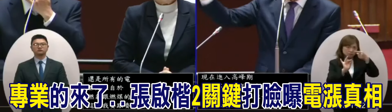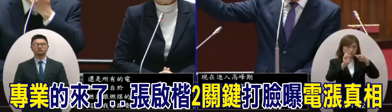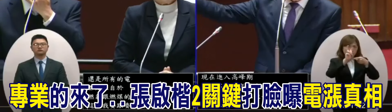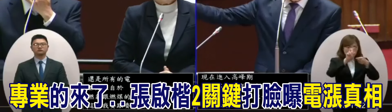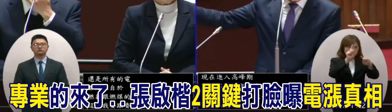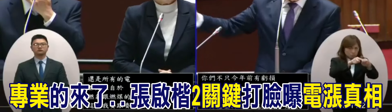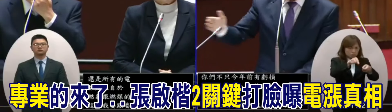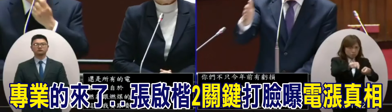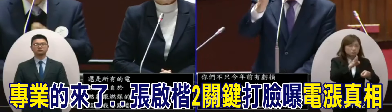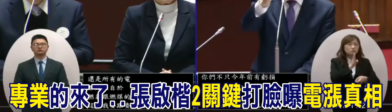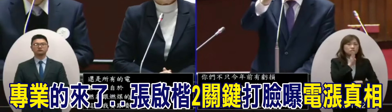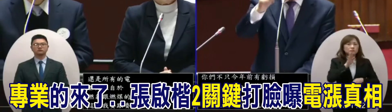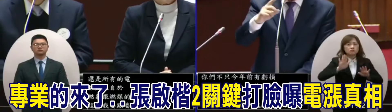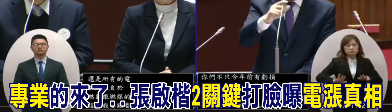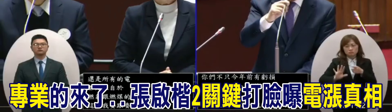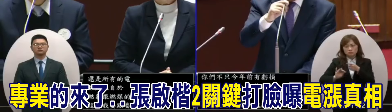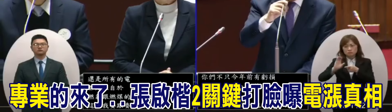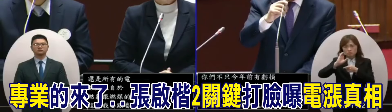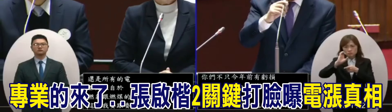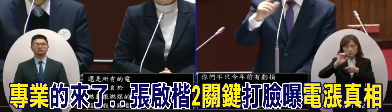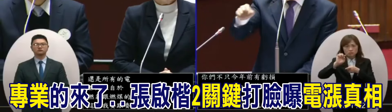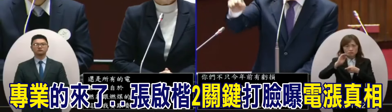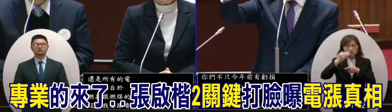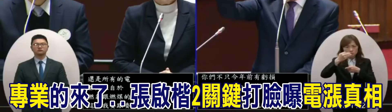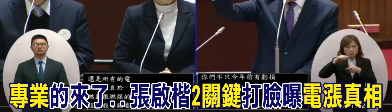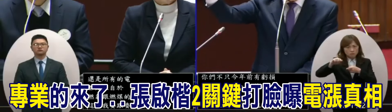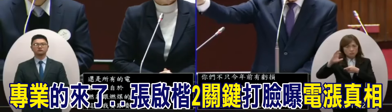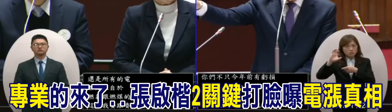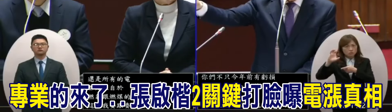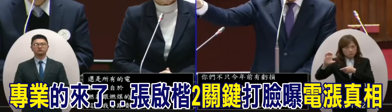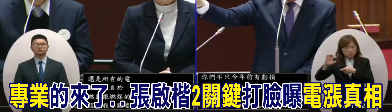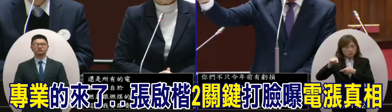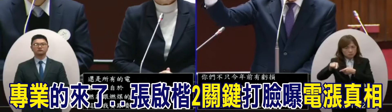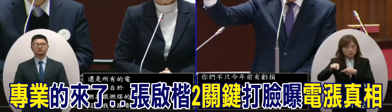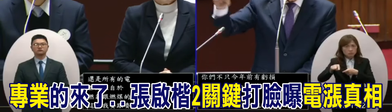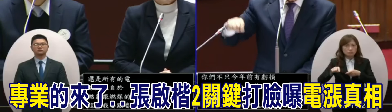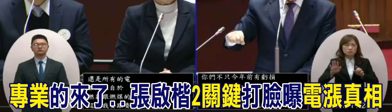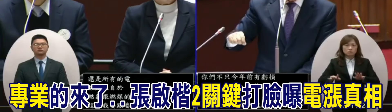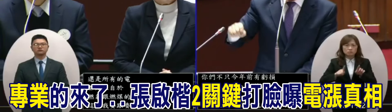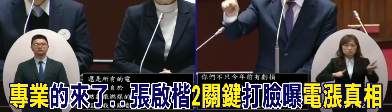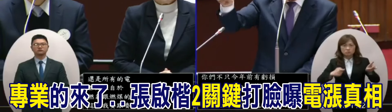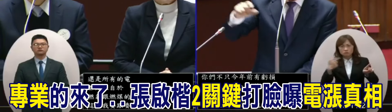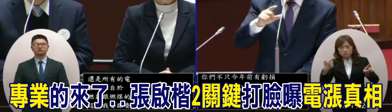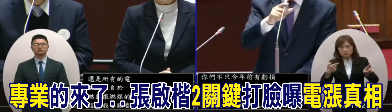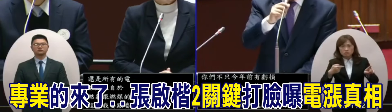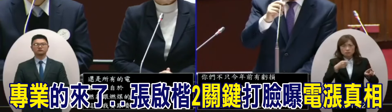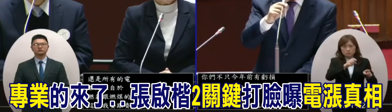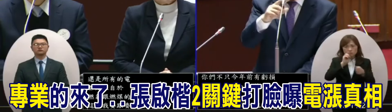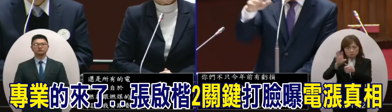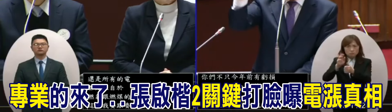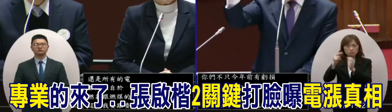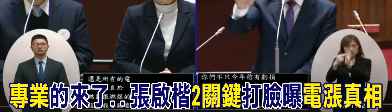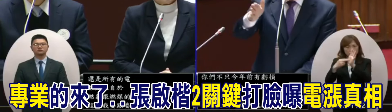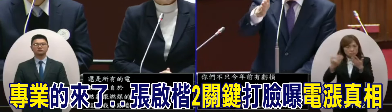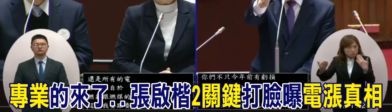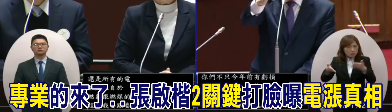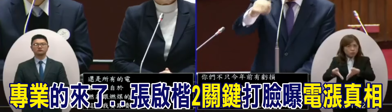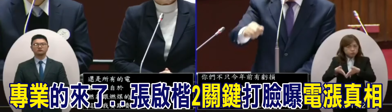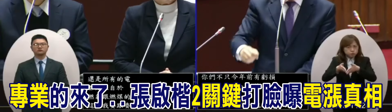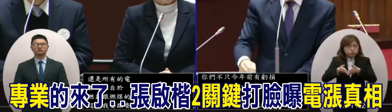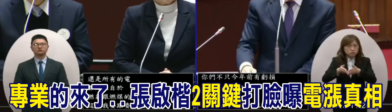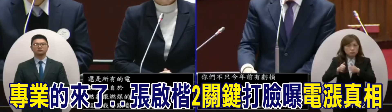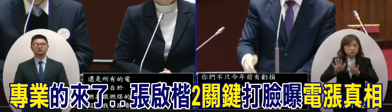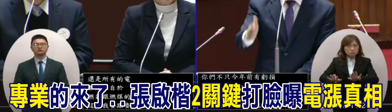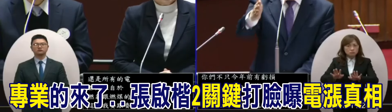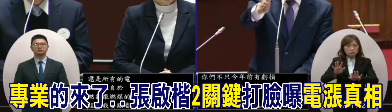亏损已经这么大，你们要跟人民讲清楚，人民这是给了你钱，涨了电价或者给你补贴之后。未来5年漏洞会